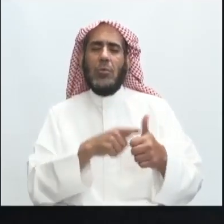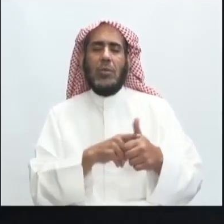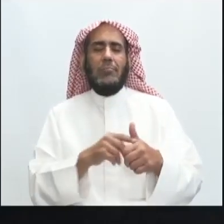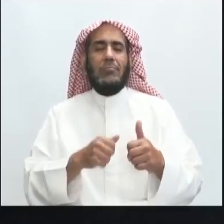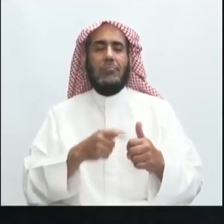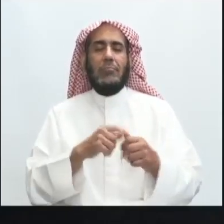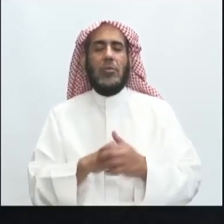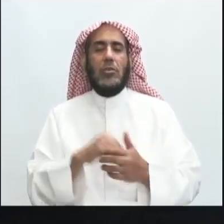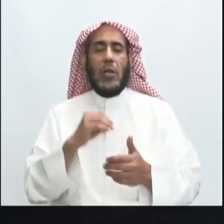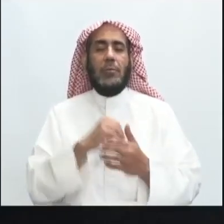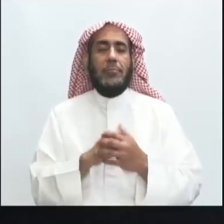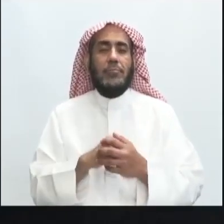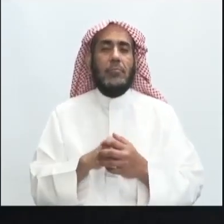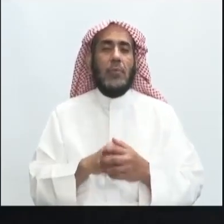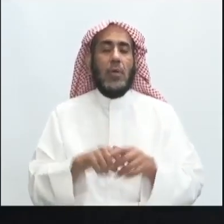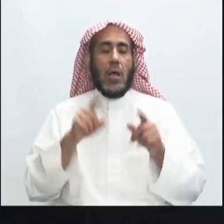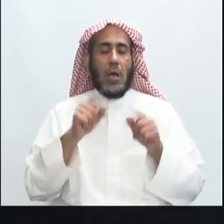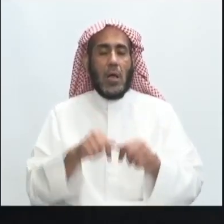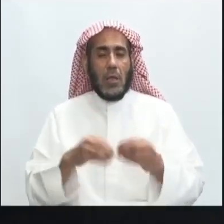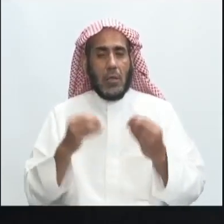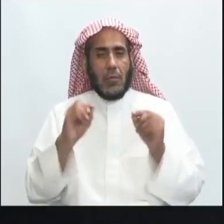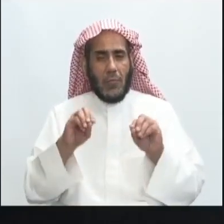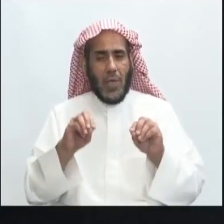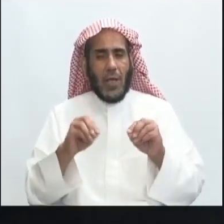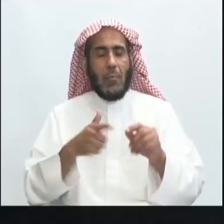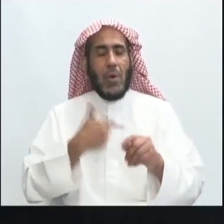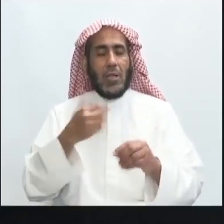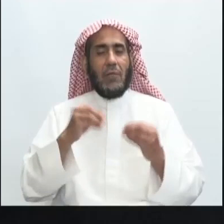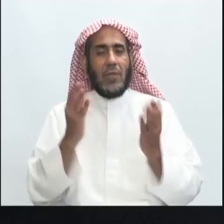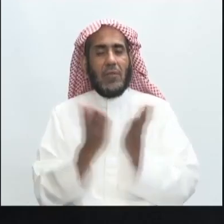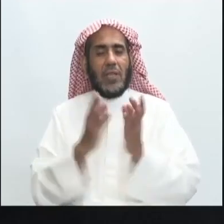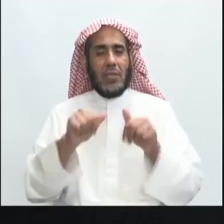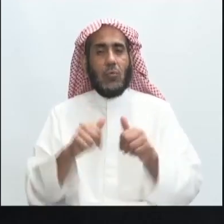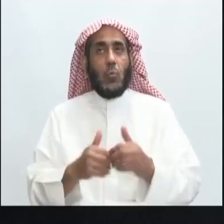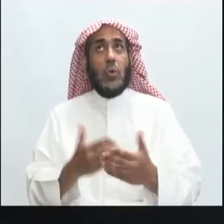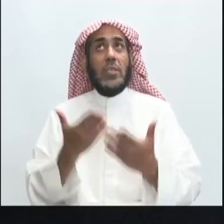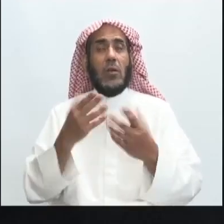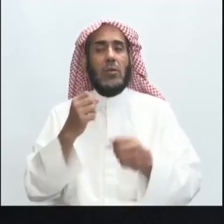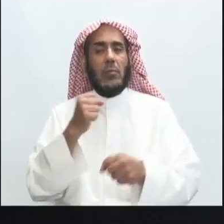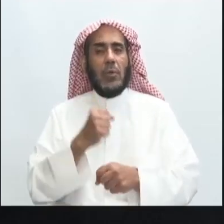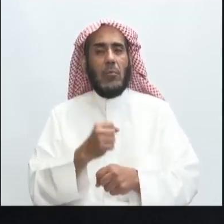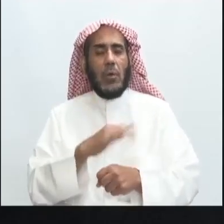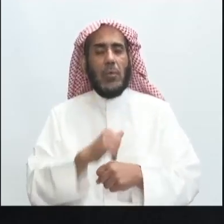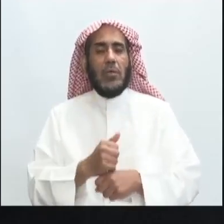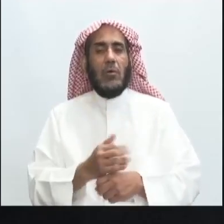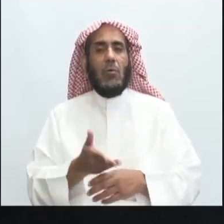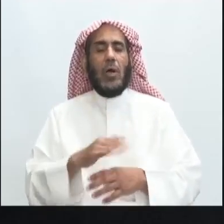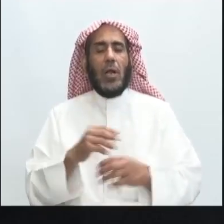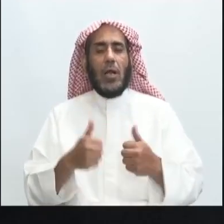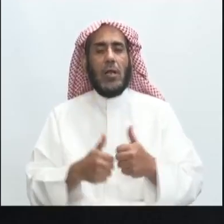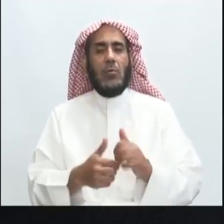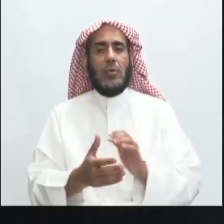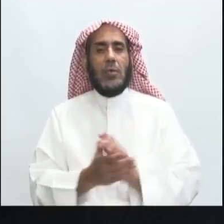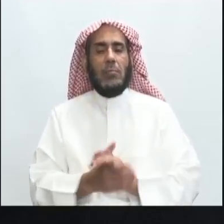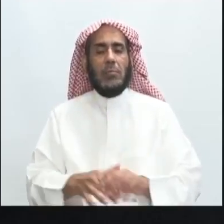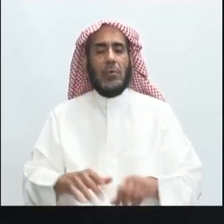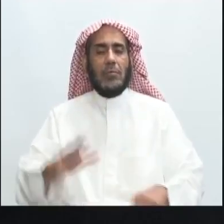اجابه هذا ما اردنا ان نذكره في هذا الدرس وصلى الله وسلم على نبينا محمد وعلى اله وصحبه